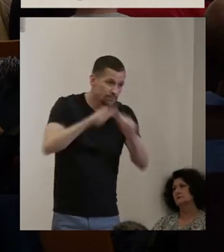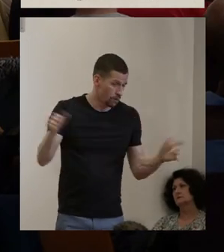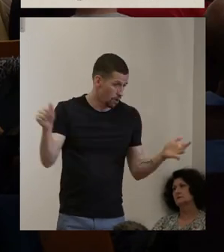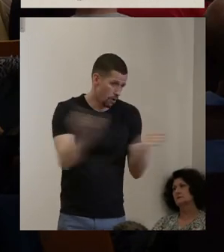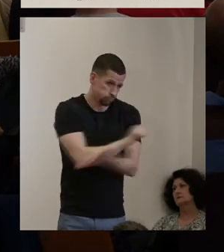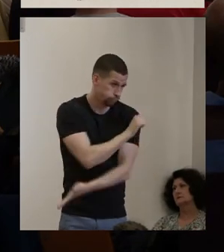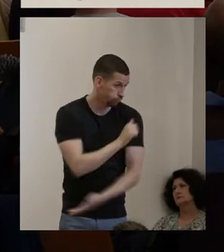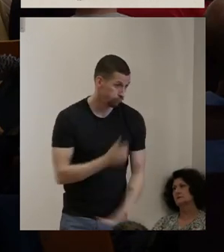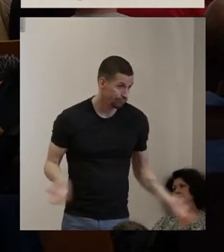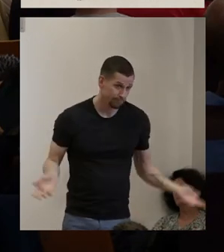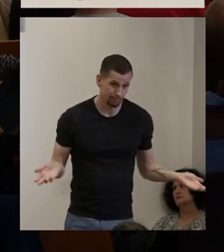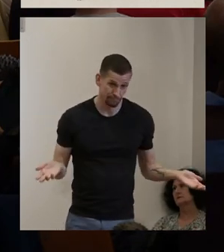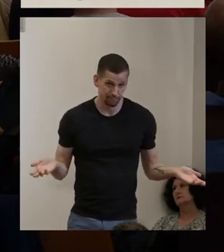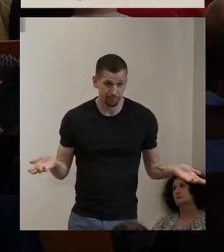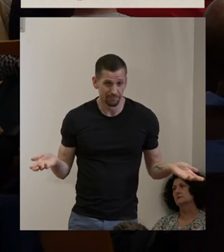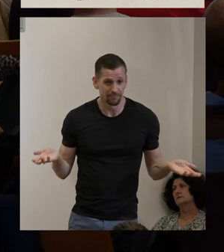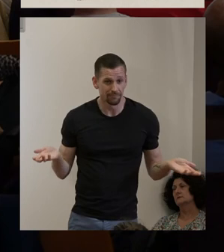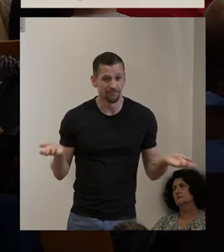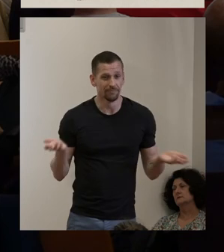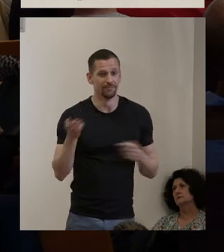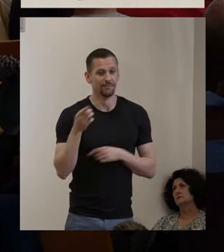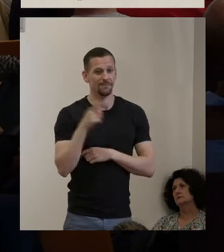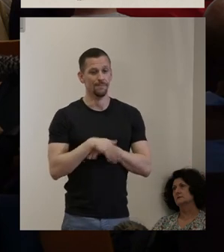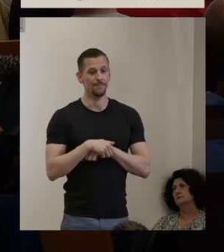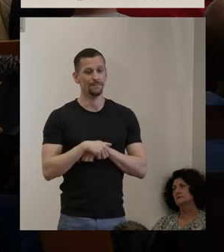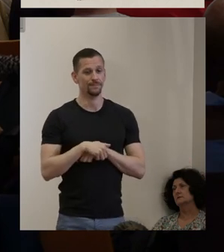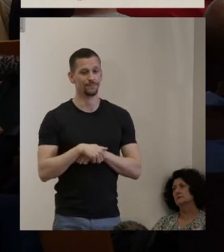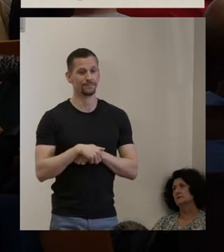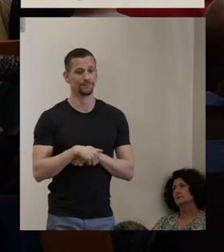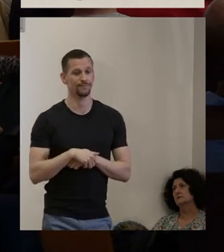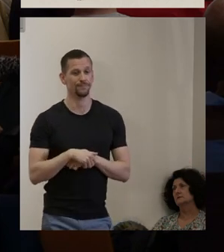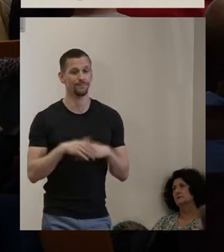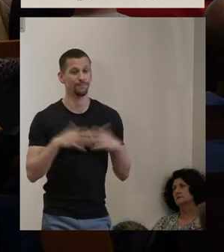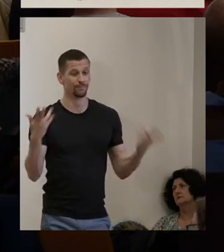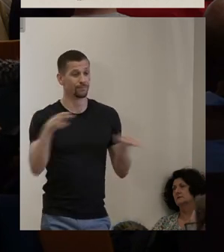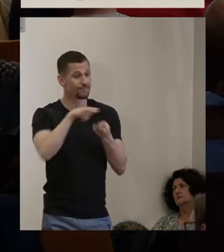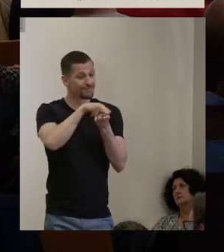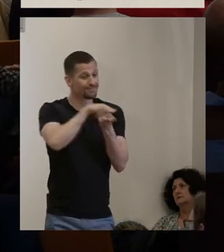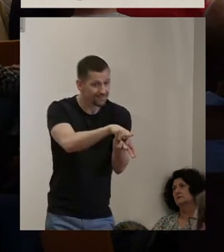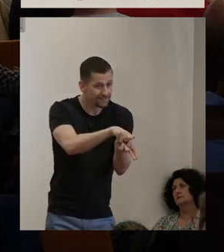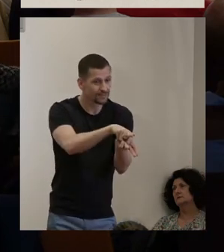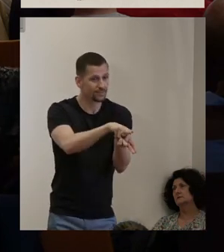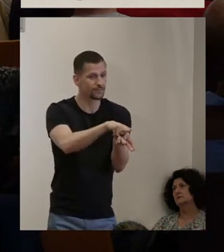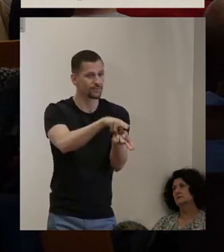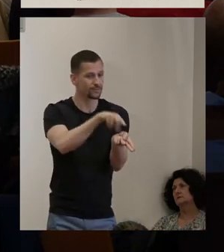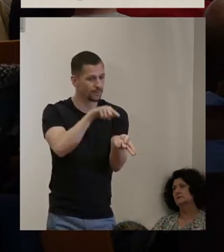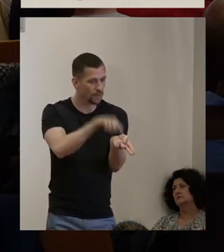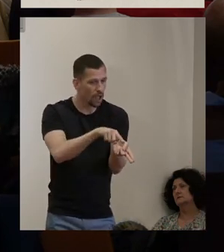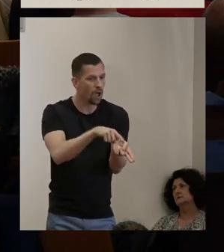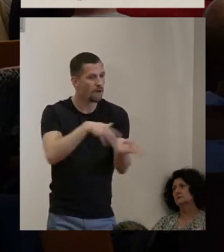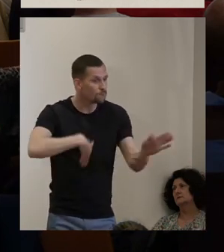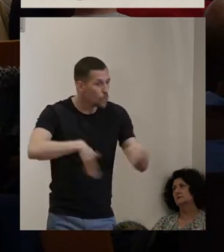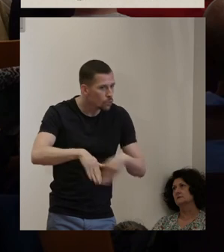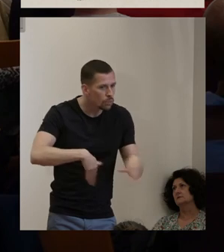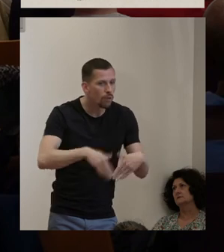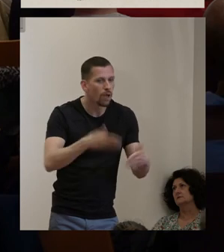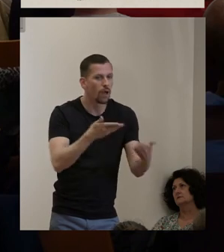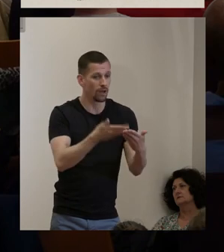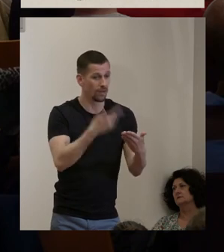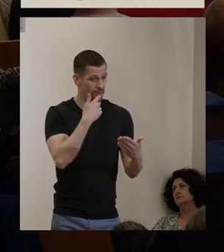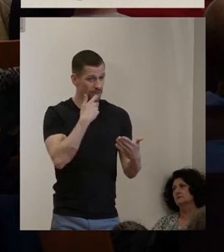en réalité, on peut aussi voir dans le speculum oris et dans son inefficacité avérée le symbole du défi à l'autorité du